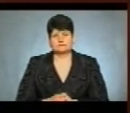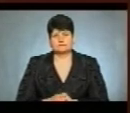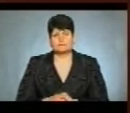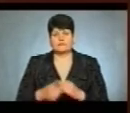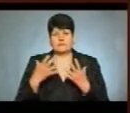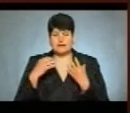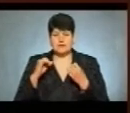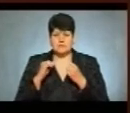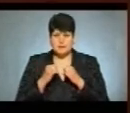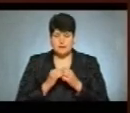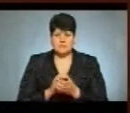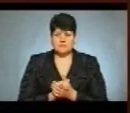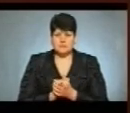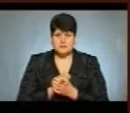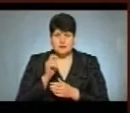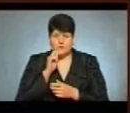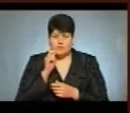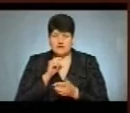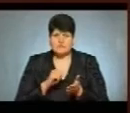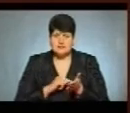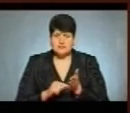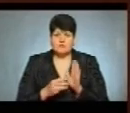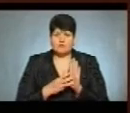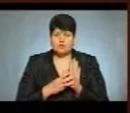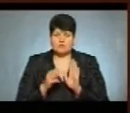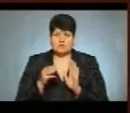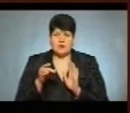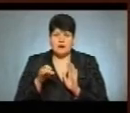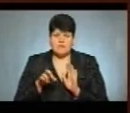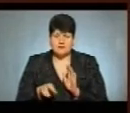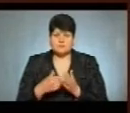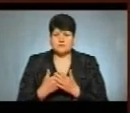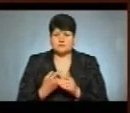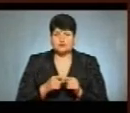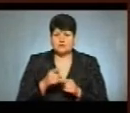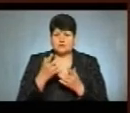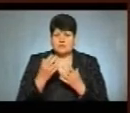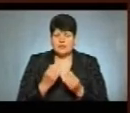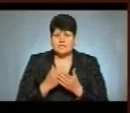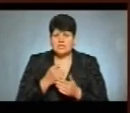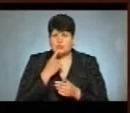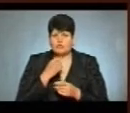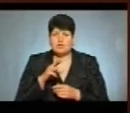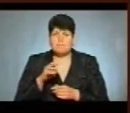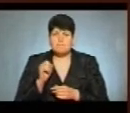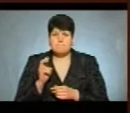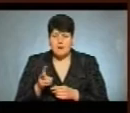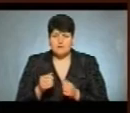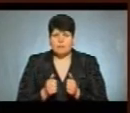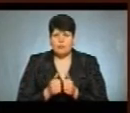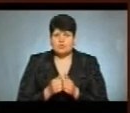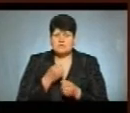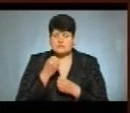День пам'яті та примирення в Україні відзначають 8 травня. Символом цього дня є червоний мак. Поруч з